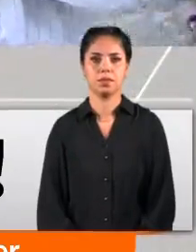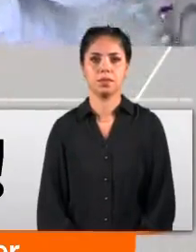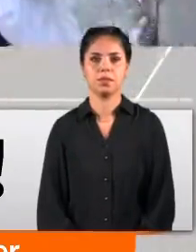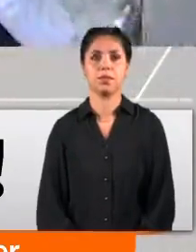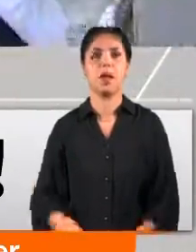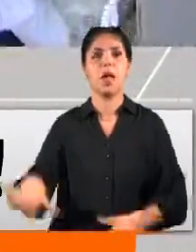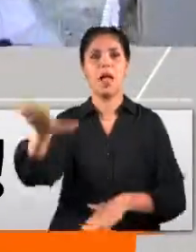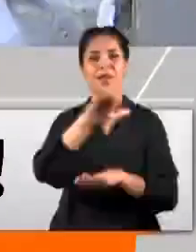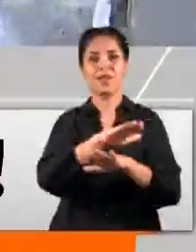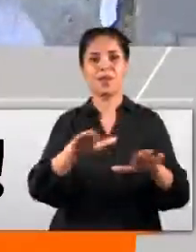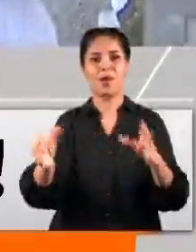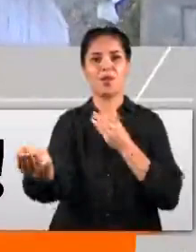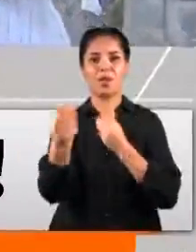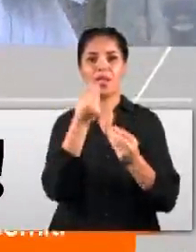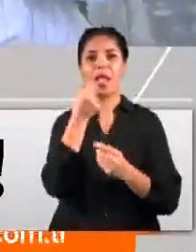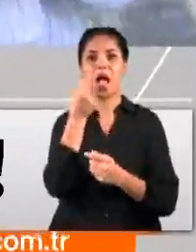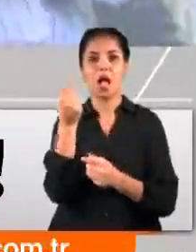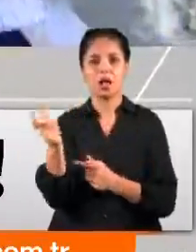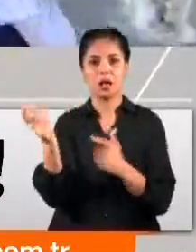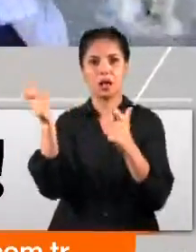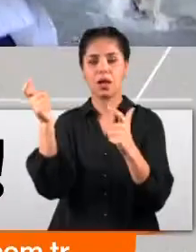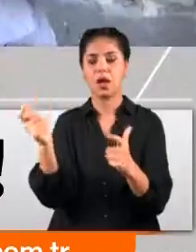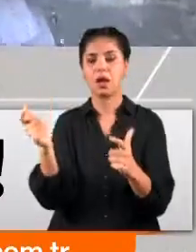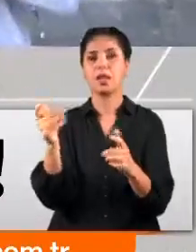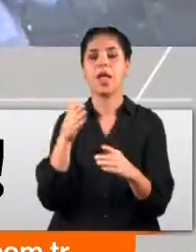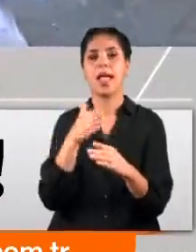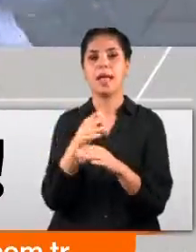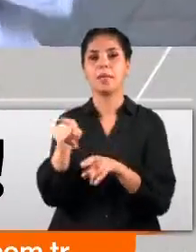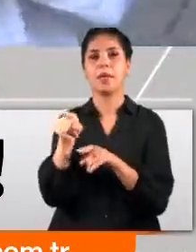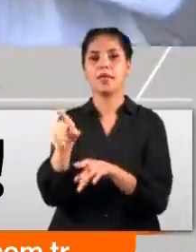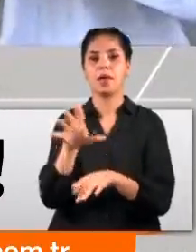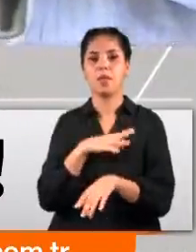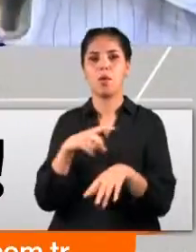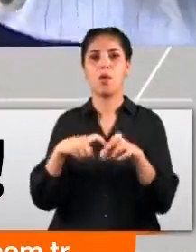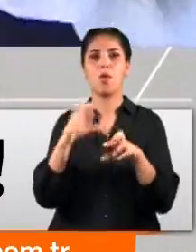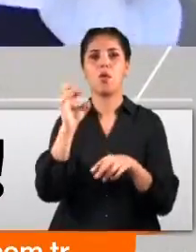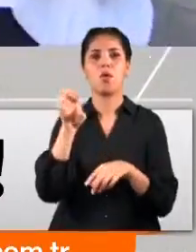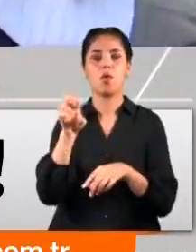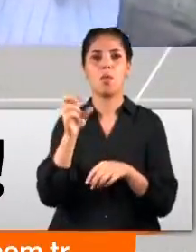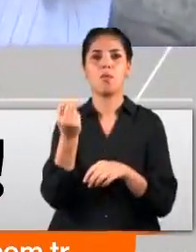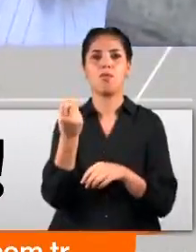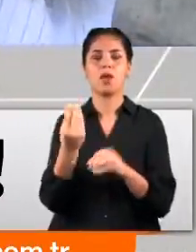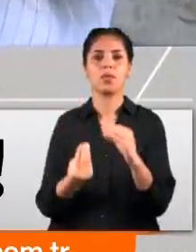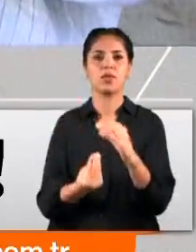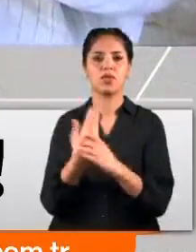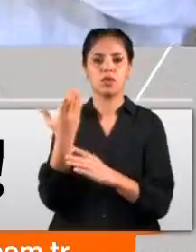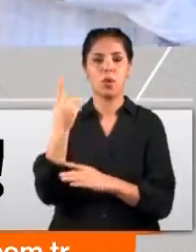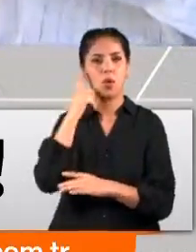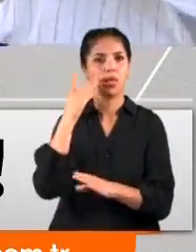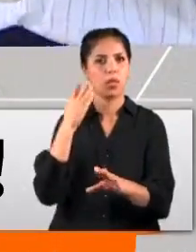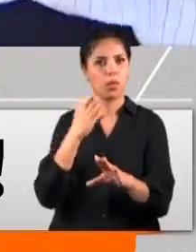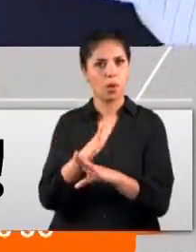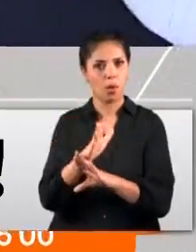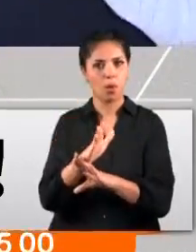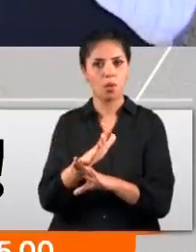sofralarımızda eksik olmayan ekmek mercek altına alındı röp denilen bakteri ortaya atılmıştı işte o iddialar doğru çıktı